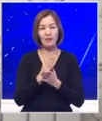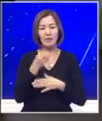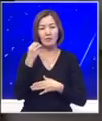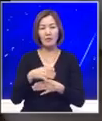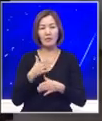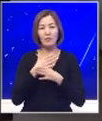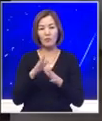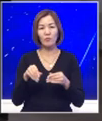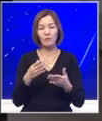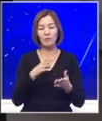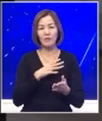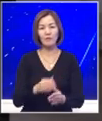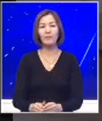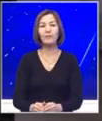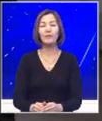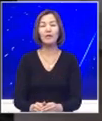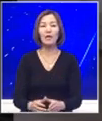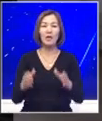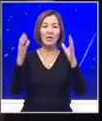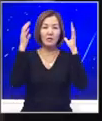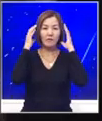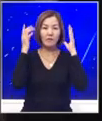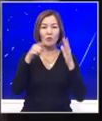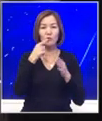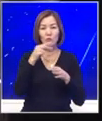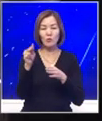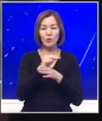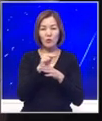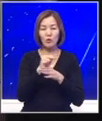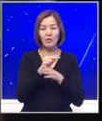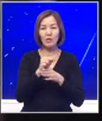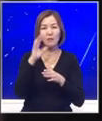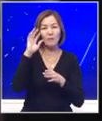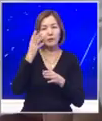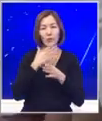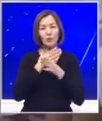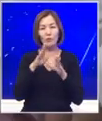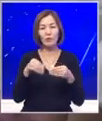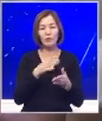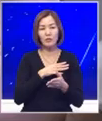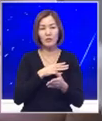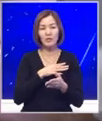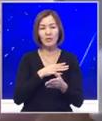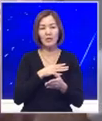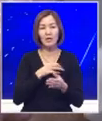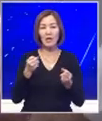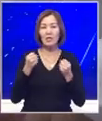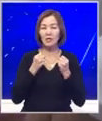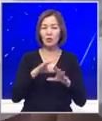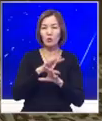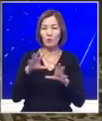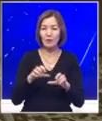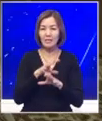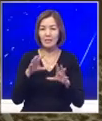көмек. Орталықта дефектолог, логопед, психолог мамандар балаларға көмек көрсетеді. Емдік дене шынықтыру мен массаж